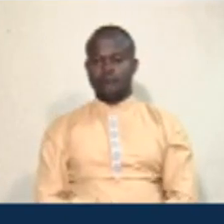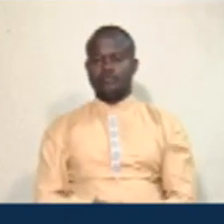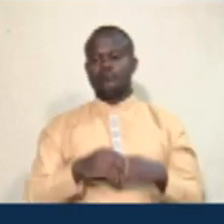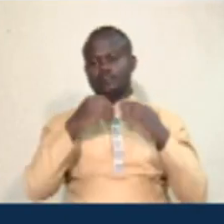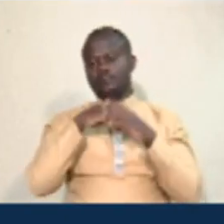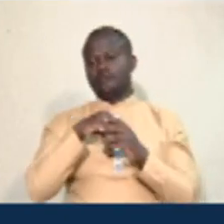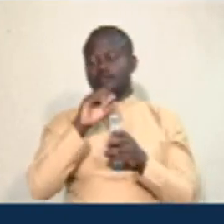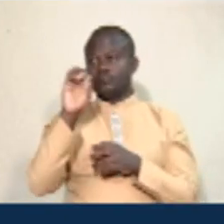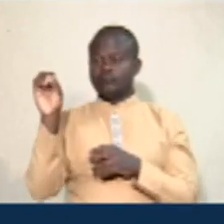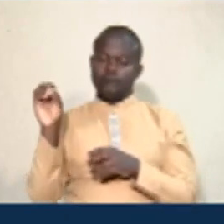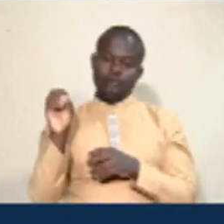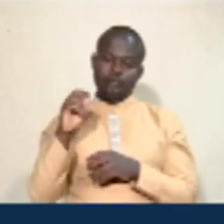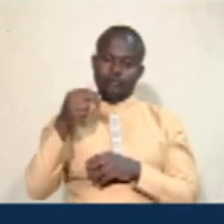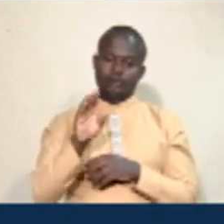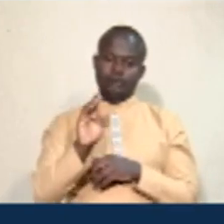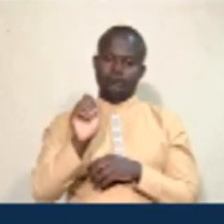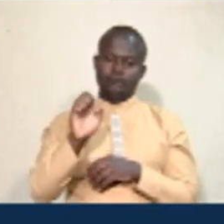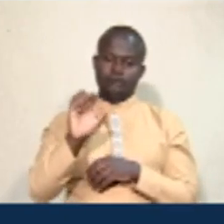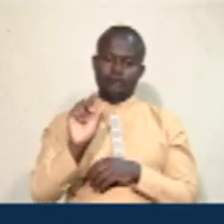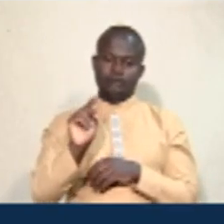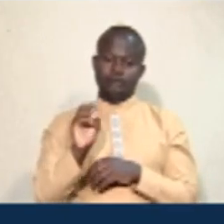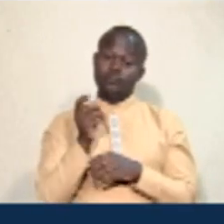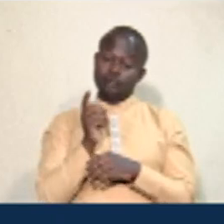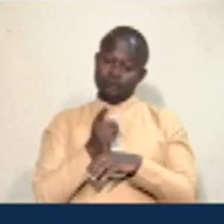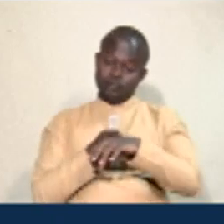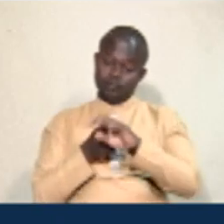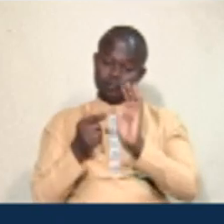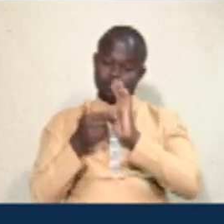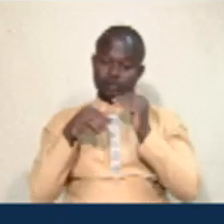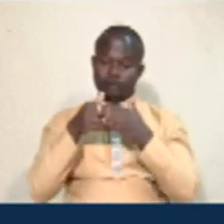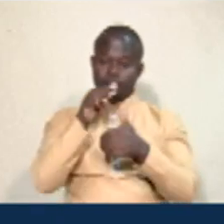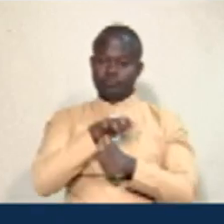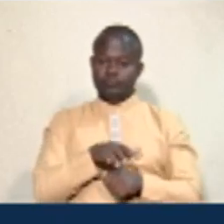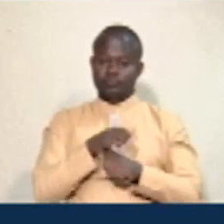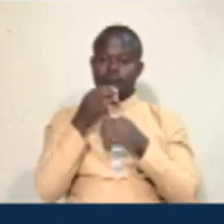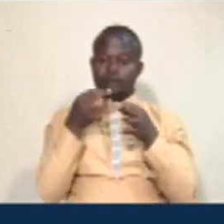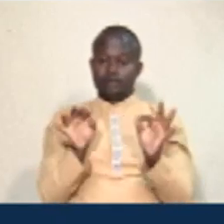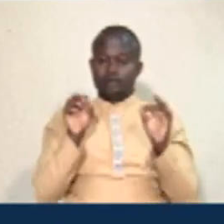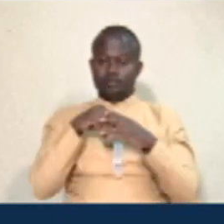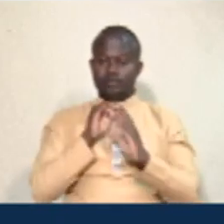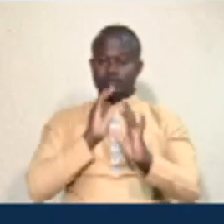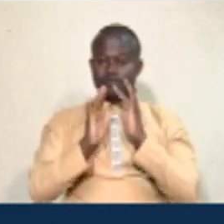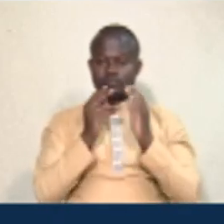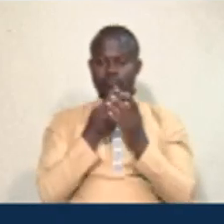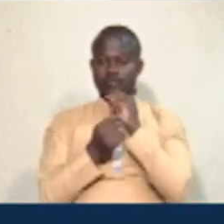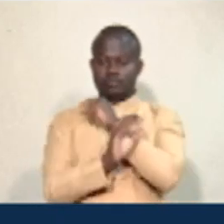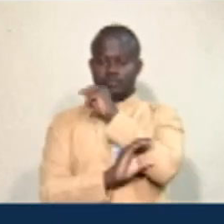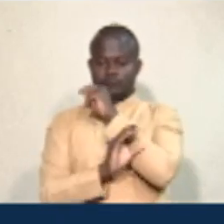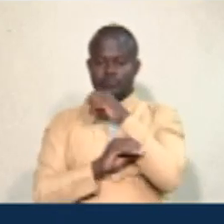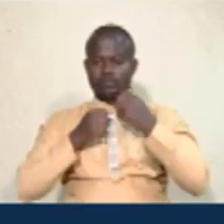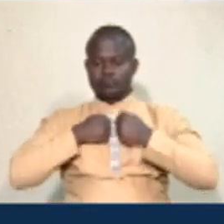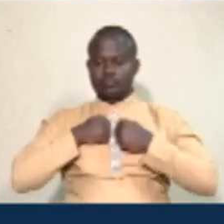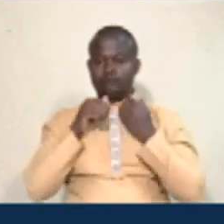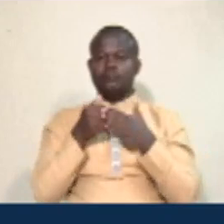Guverineri w'intara y'Uburengerazuba Habitegeko François anenga cyane abaherutse kugaragara bahungabanya ubwisanzure mu migenderanire y'ibihugu byombi. Ati u Rwanda